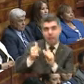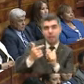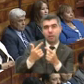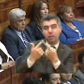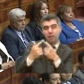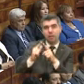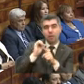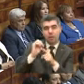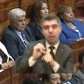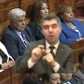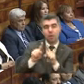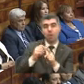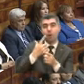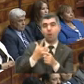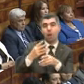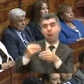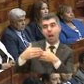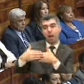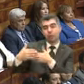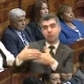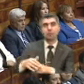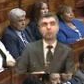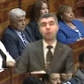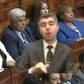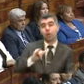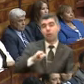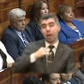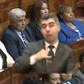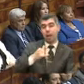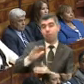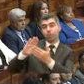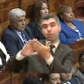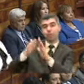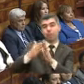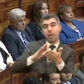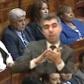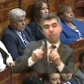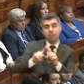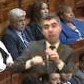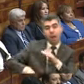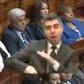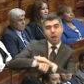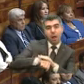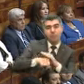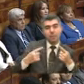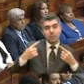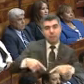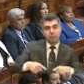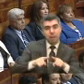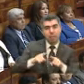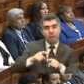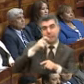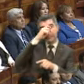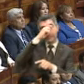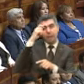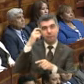والسلالة العزيزة بإقليم شيشاوا، يقوم الشباب عبر جمعيات محلية بتنظيم دوريات لكرة القدم خصوصا في فصل